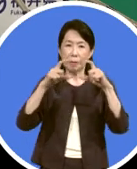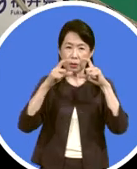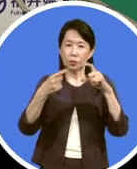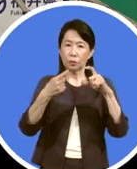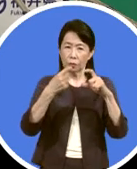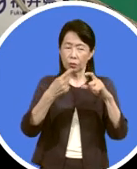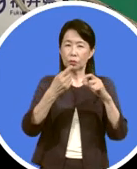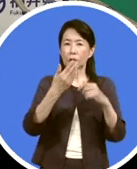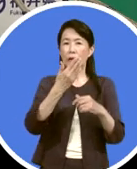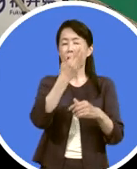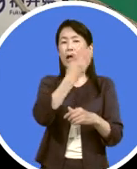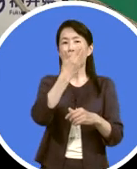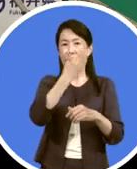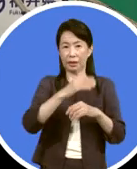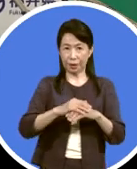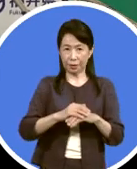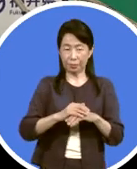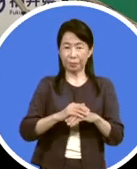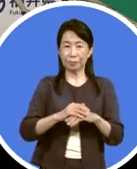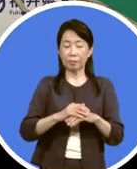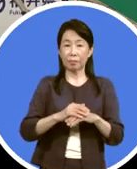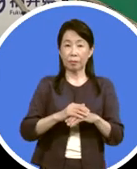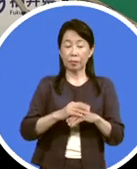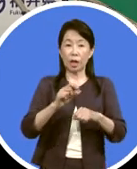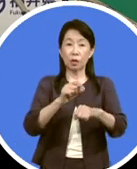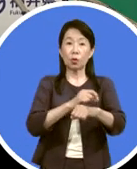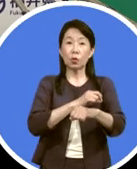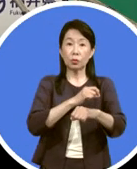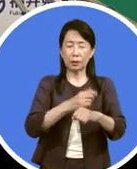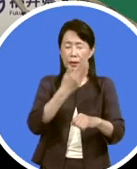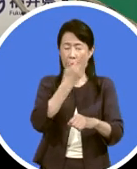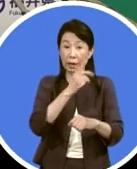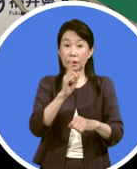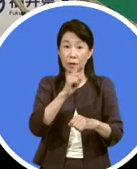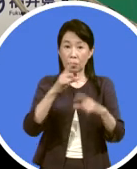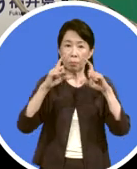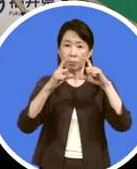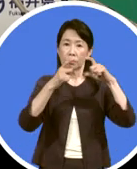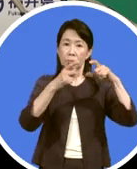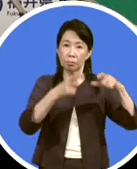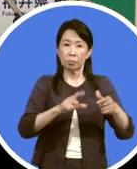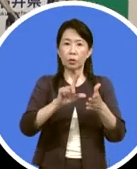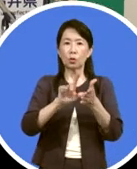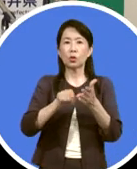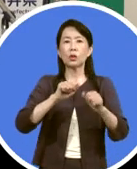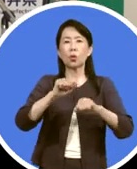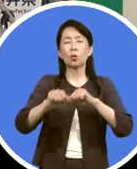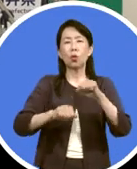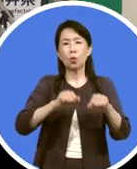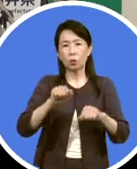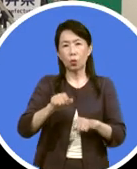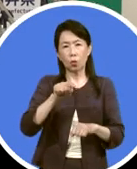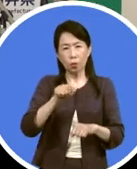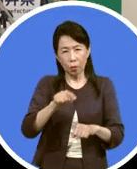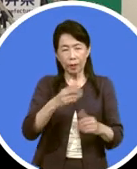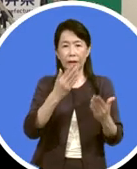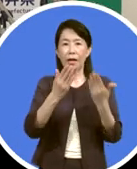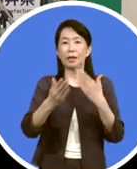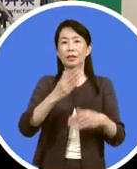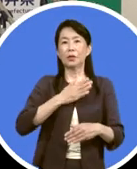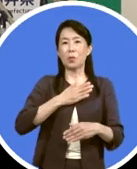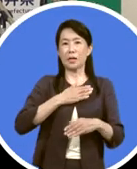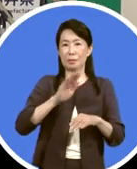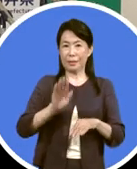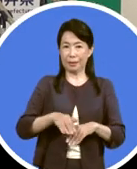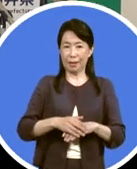の着用の徹底を願いしておりますけれども特に大切なのは外している時の行動だということが明らかに